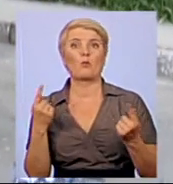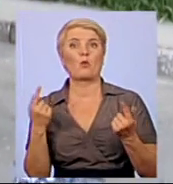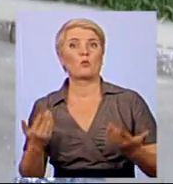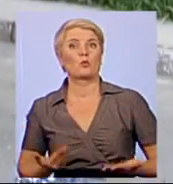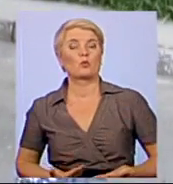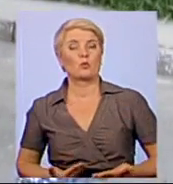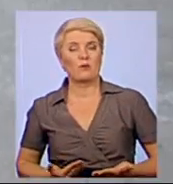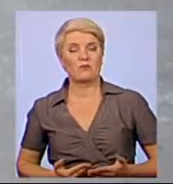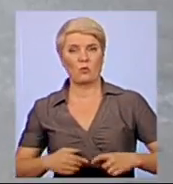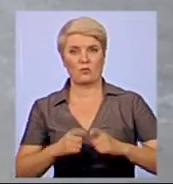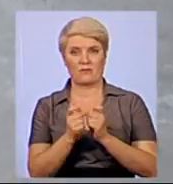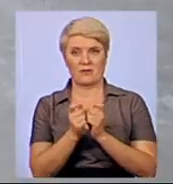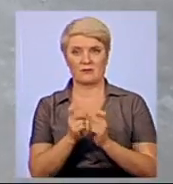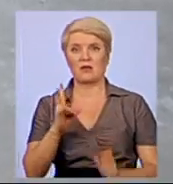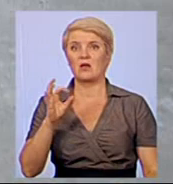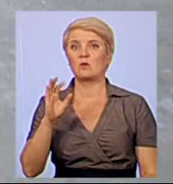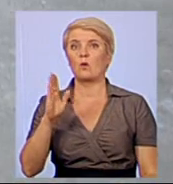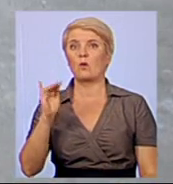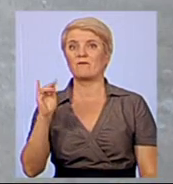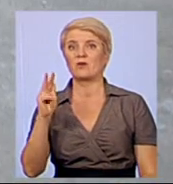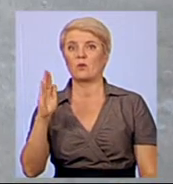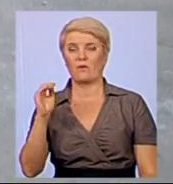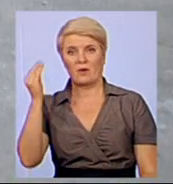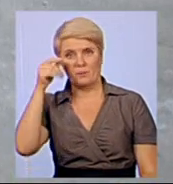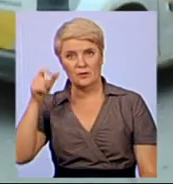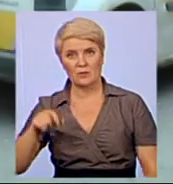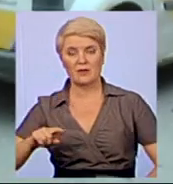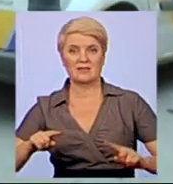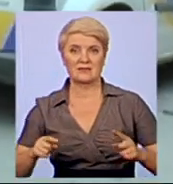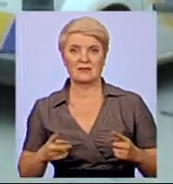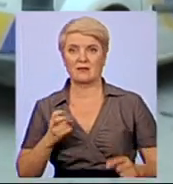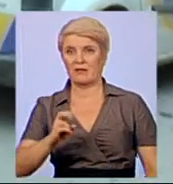Новікова затримали 3 серпня, а вчора його взяли під варту на 2 місяці.